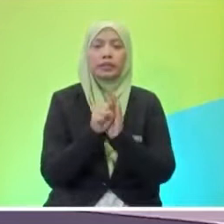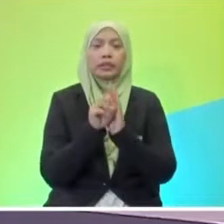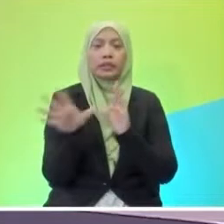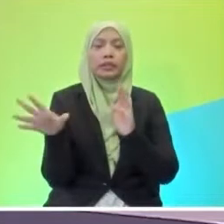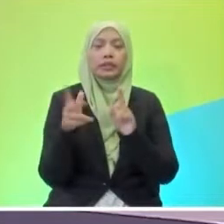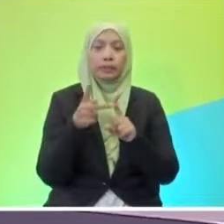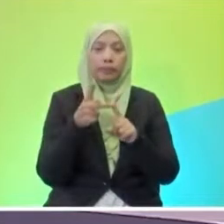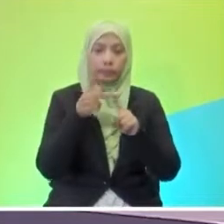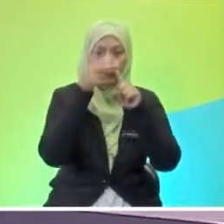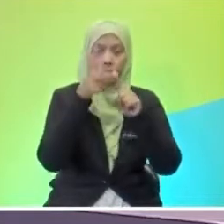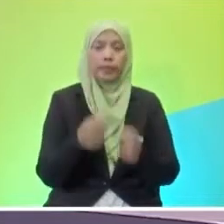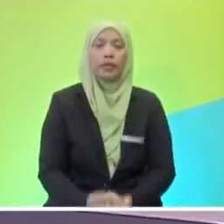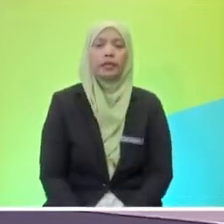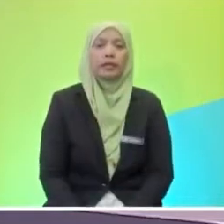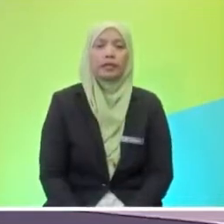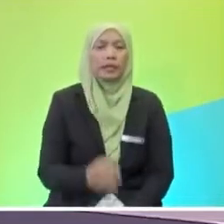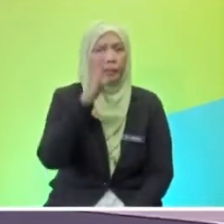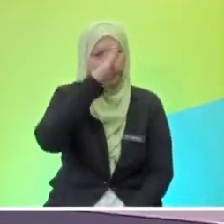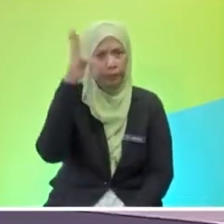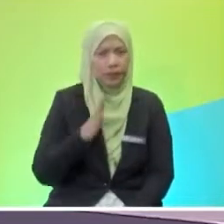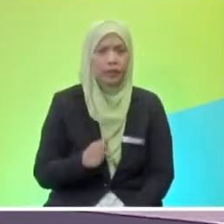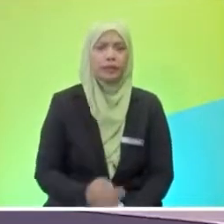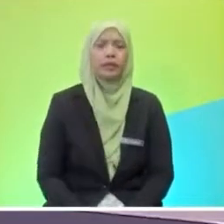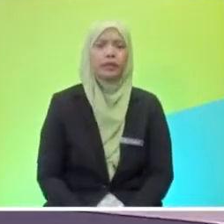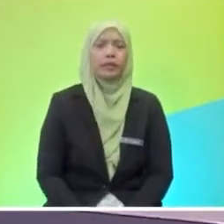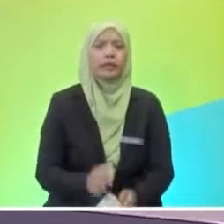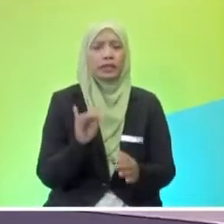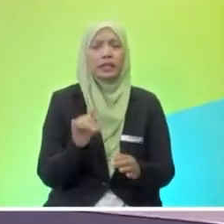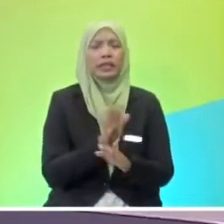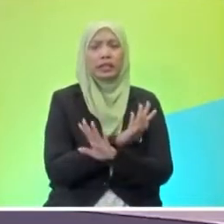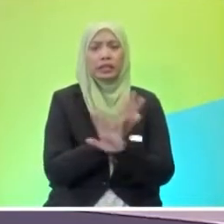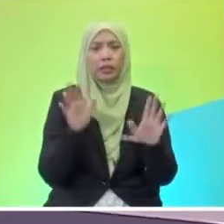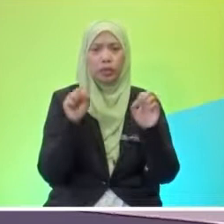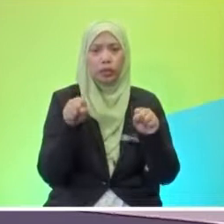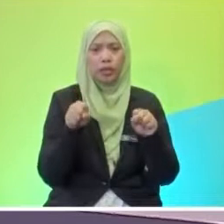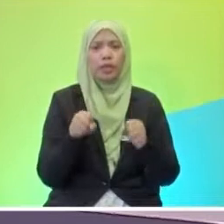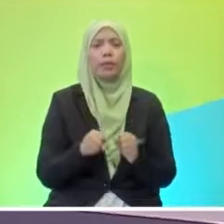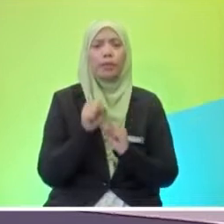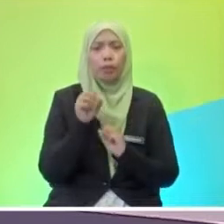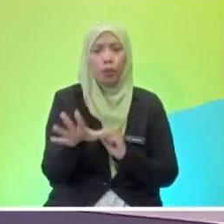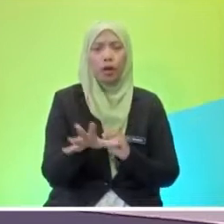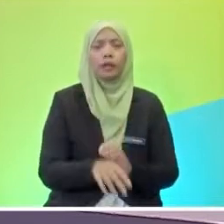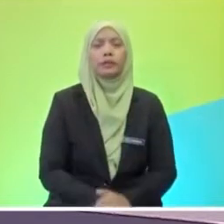oke yang berbahaya contohnya benda yang kita tak boleh lupuskan sendiri oke